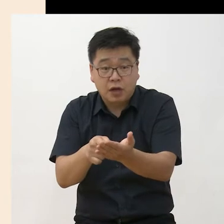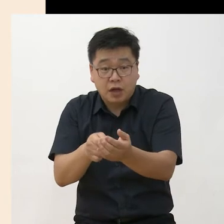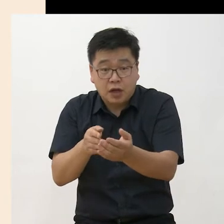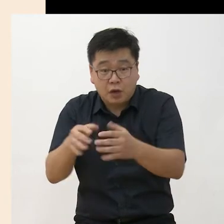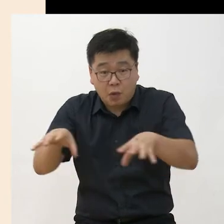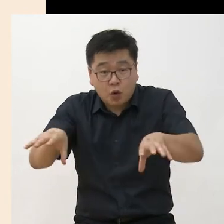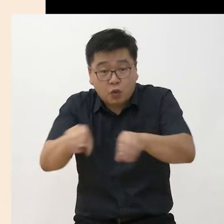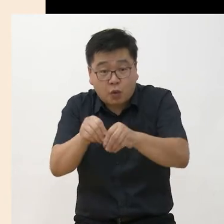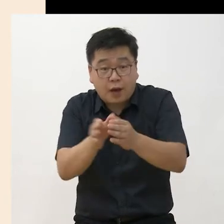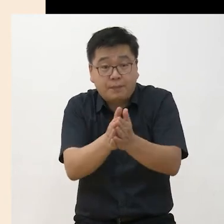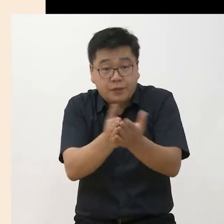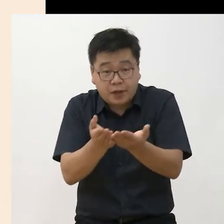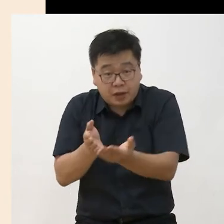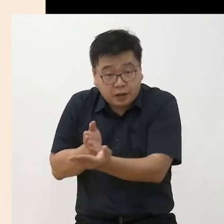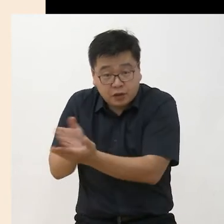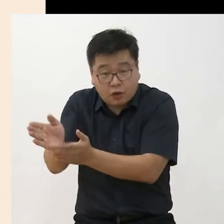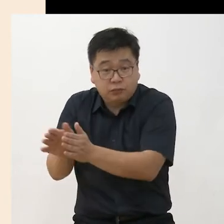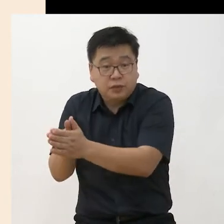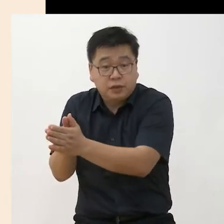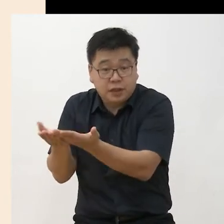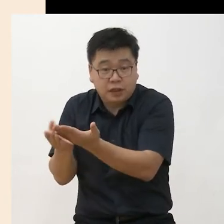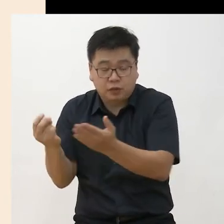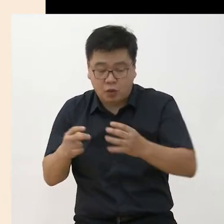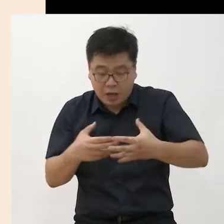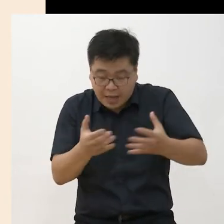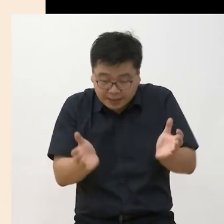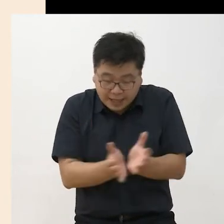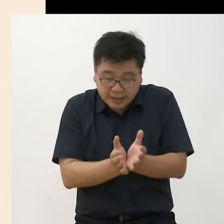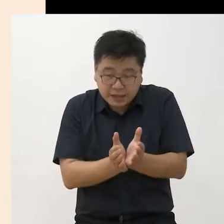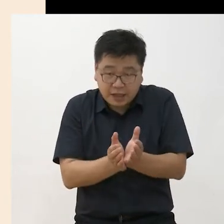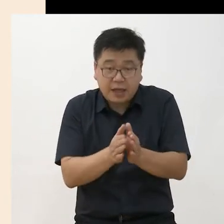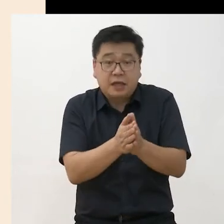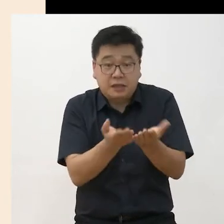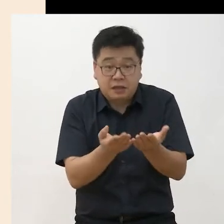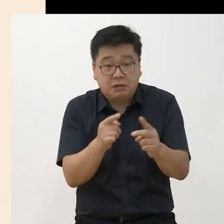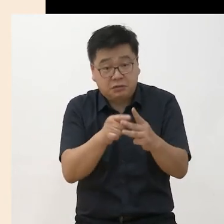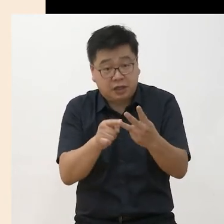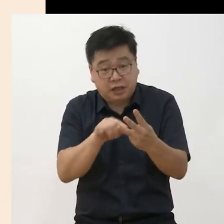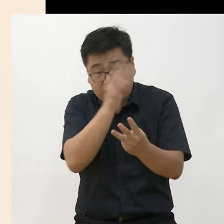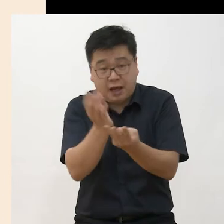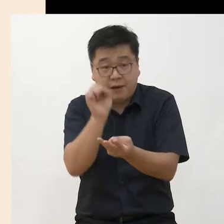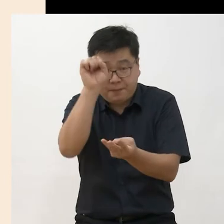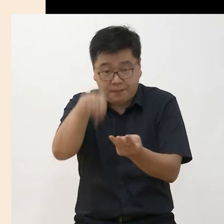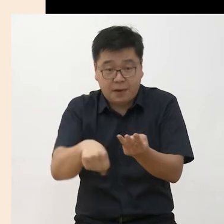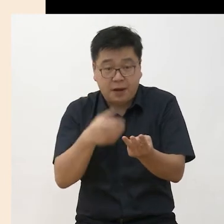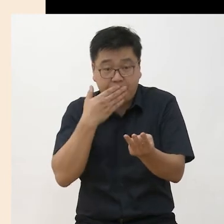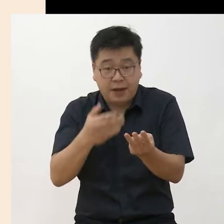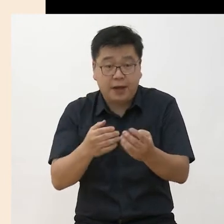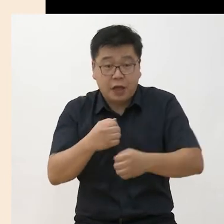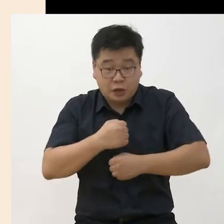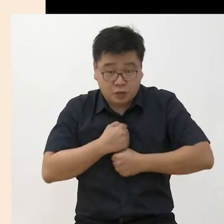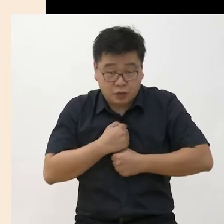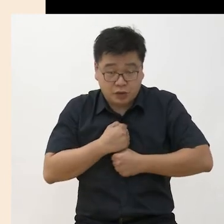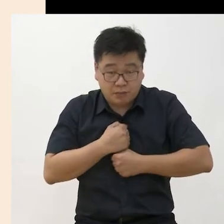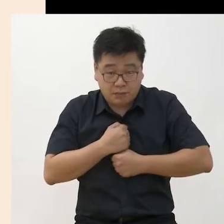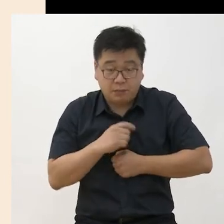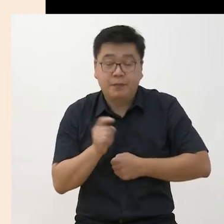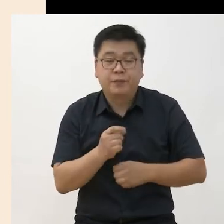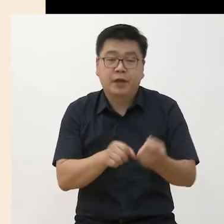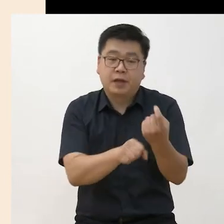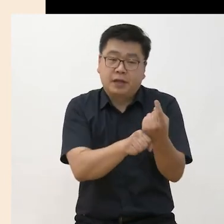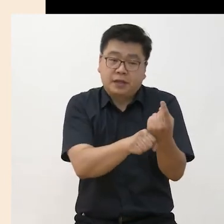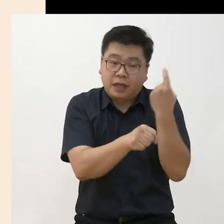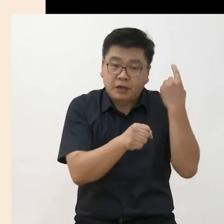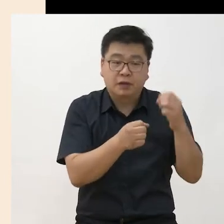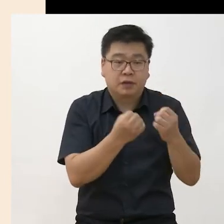그리고 단체 문학 단체들이 발간하는 기관지 이렇게 포함이 되어 있습니다. 유의사항을 살펴보시겠습니다. 작년까지는 신규